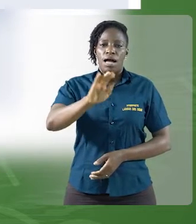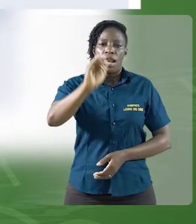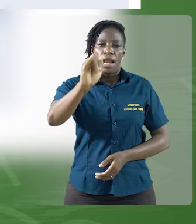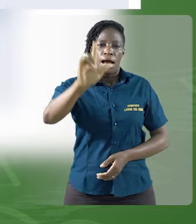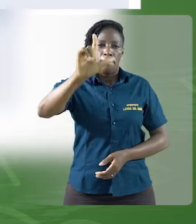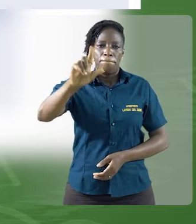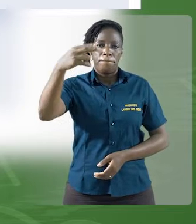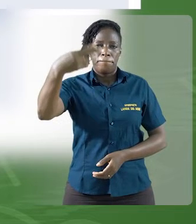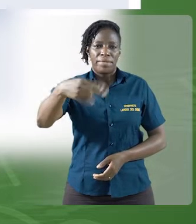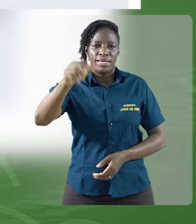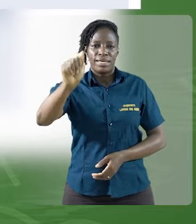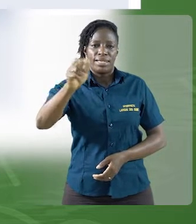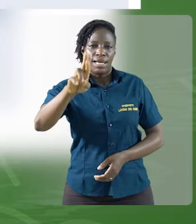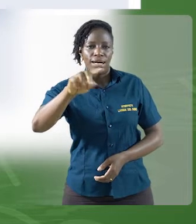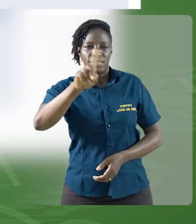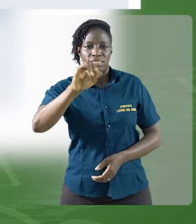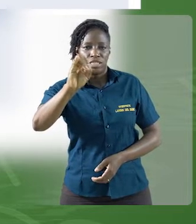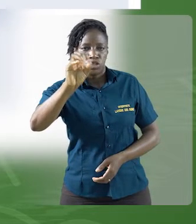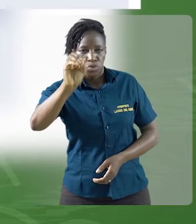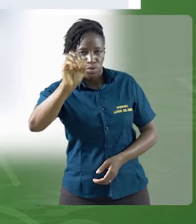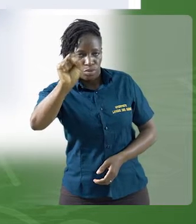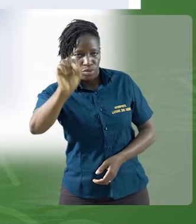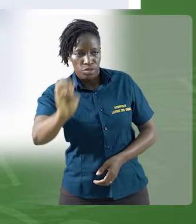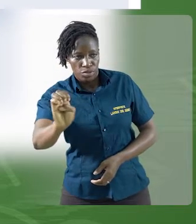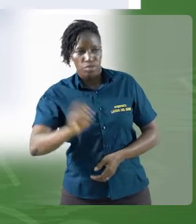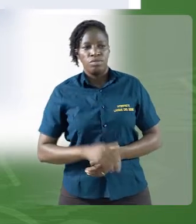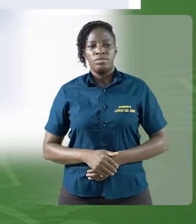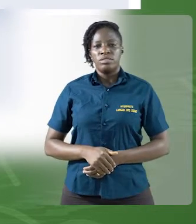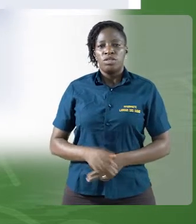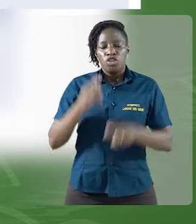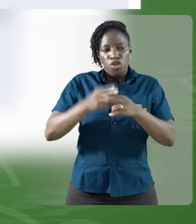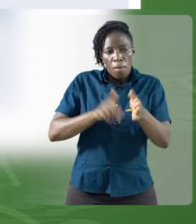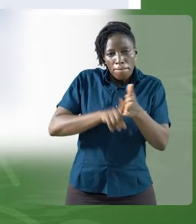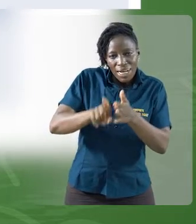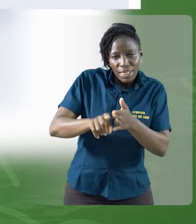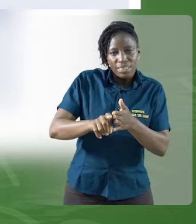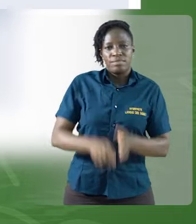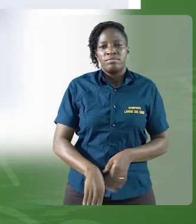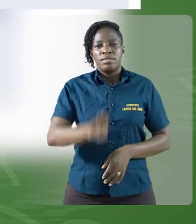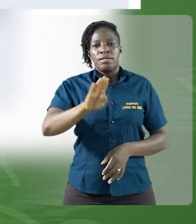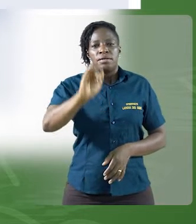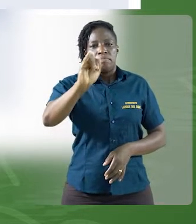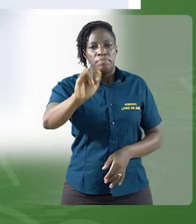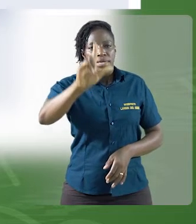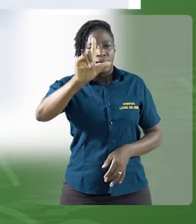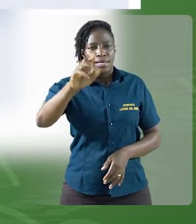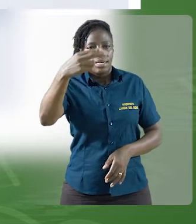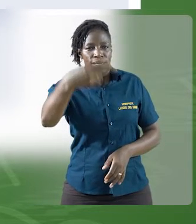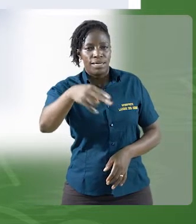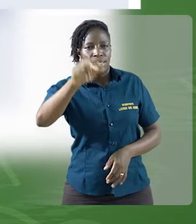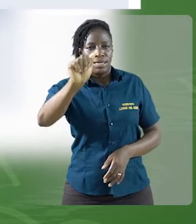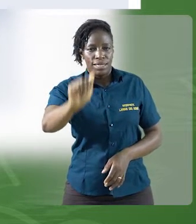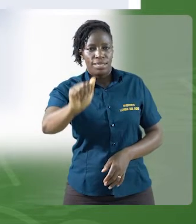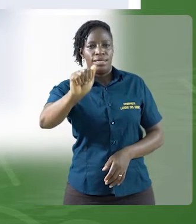concerne la bilharziose ou schistosomiase. Le microbe responsable